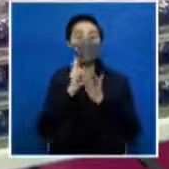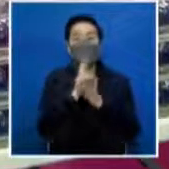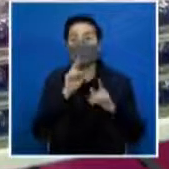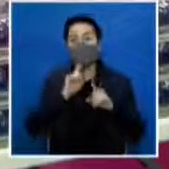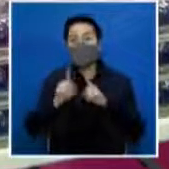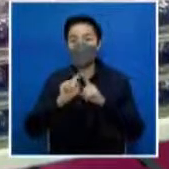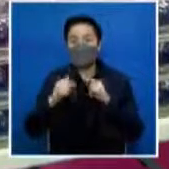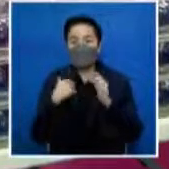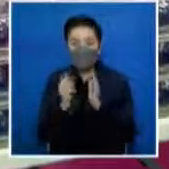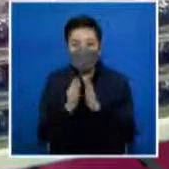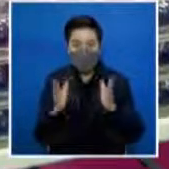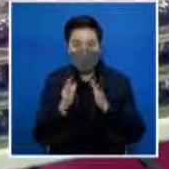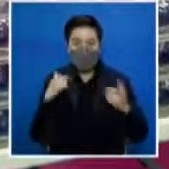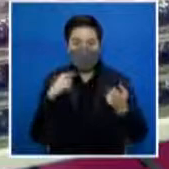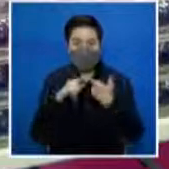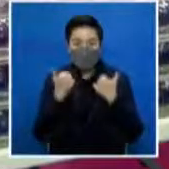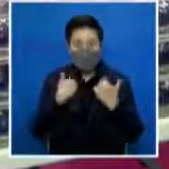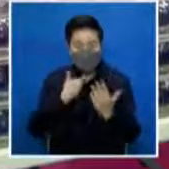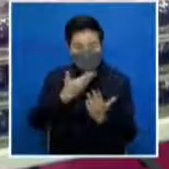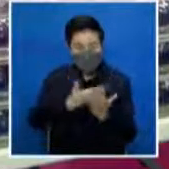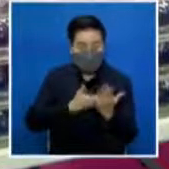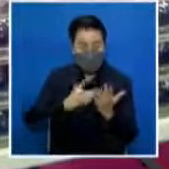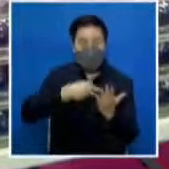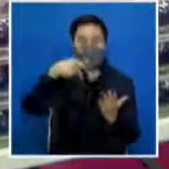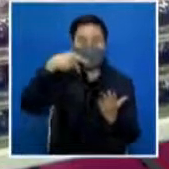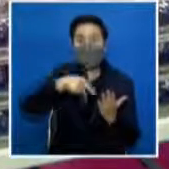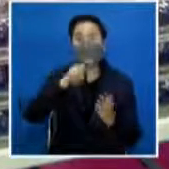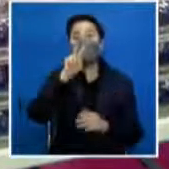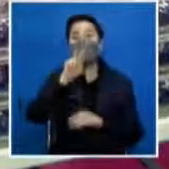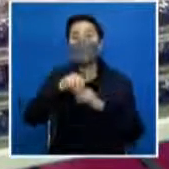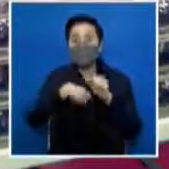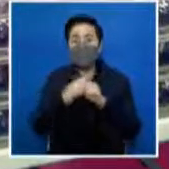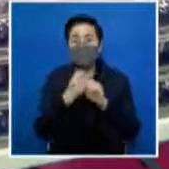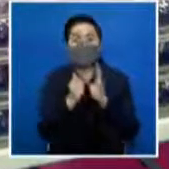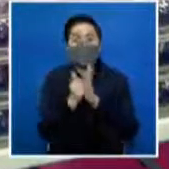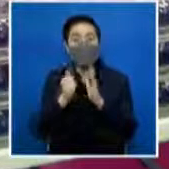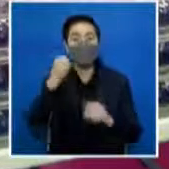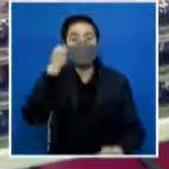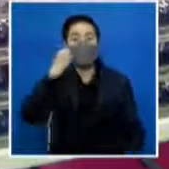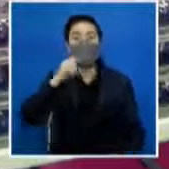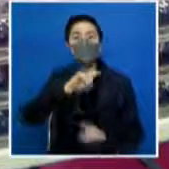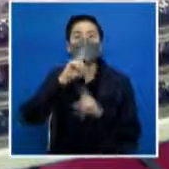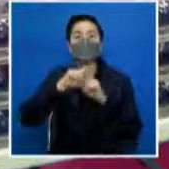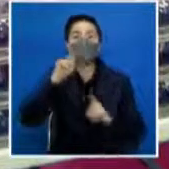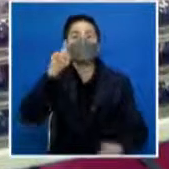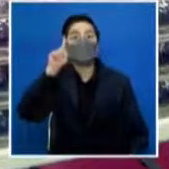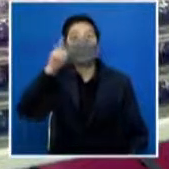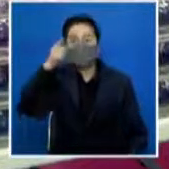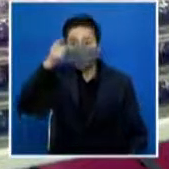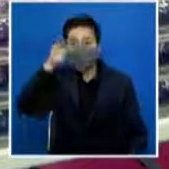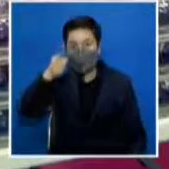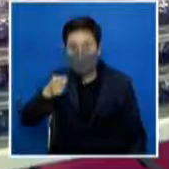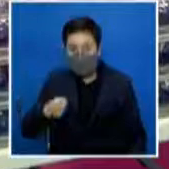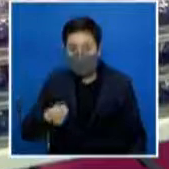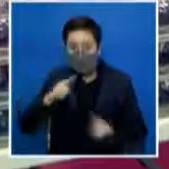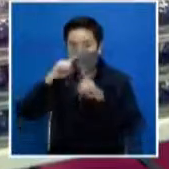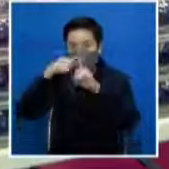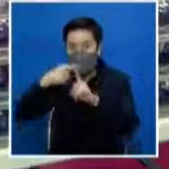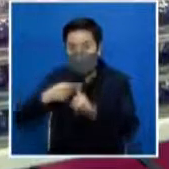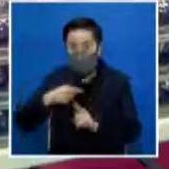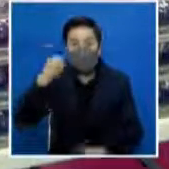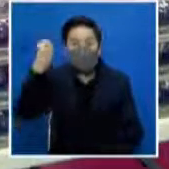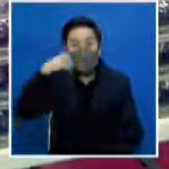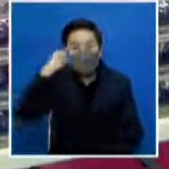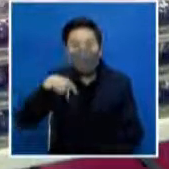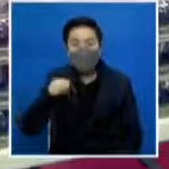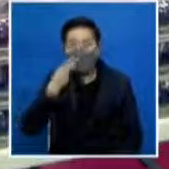อีกมากมายค่ะซึ่งสลากออมสินพิเศษ2ปีจะทำการออกรางวัลทุกวันที่1ของเดือนนะคะและสามารถติดตามรับชม